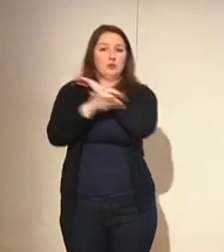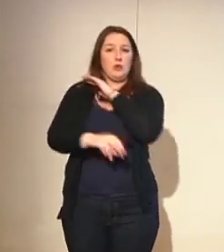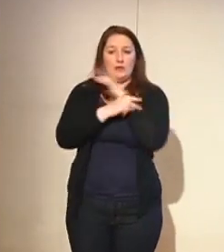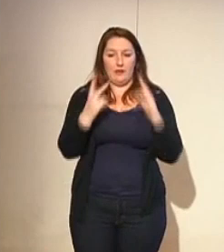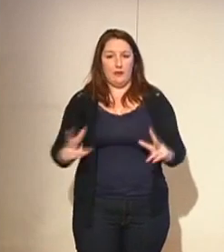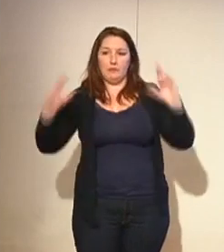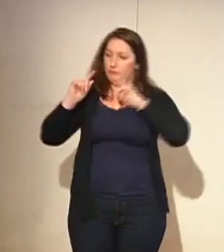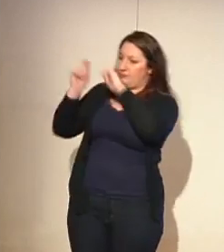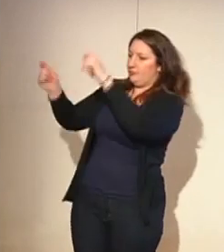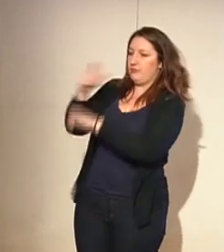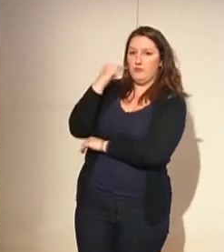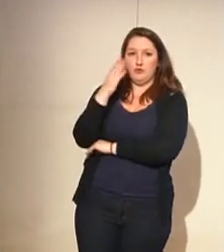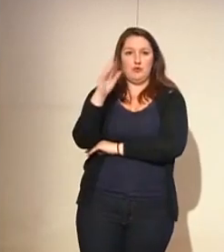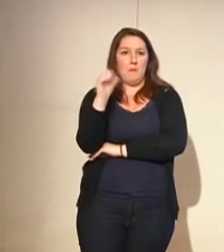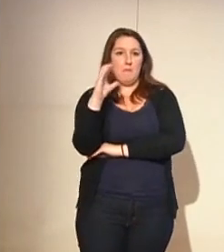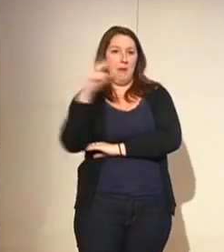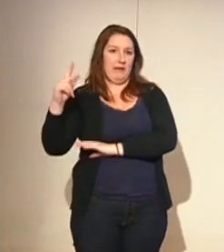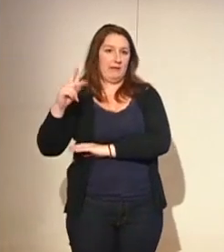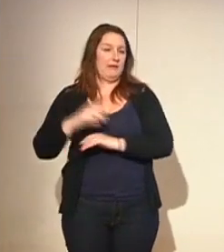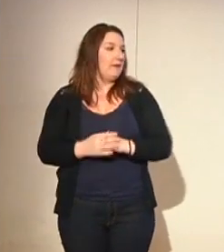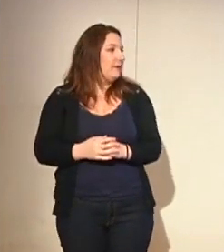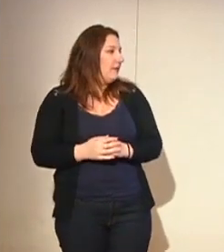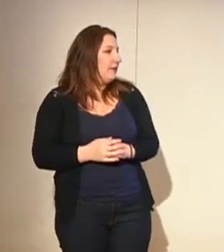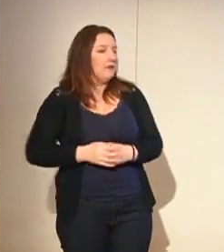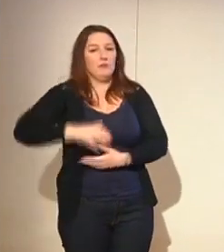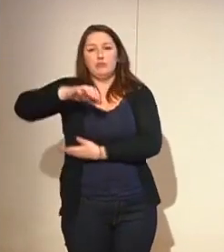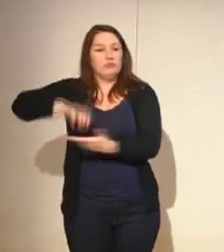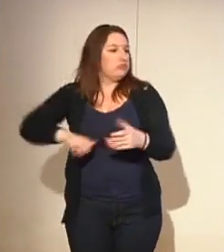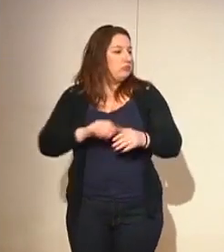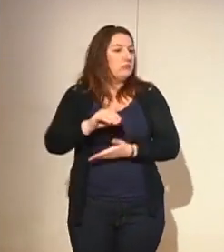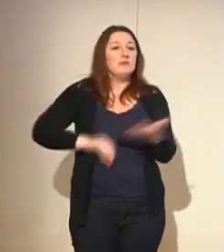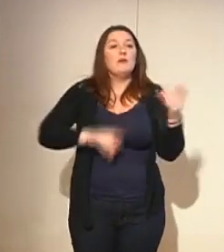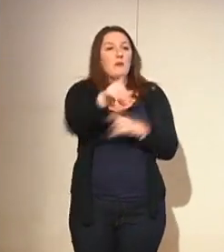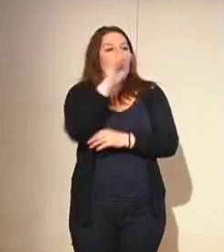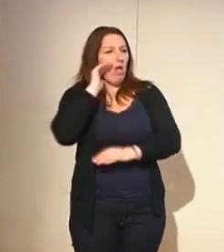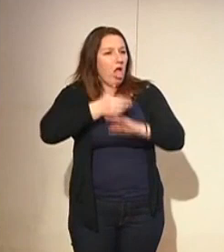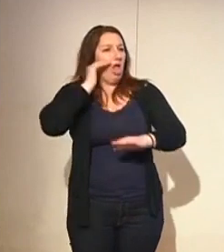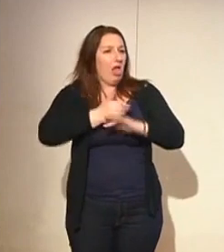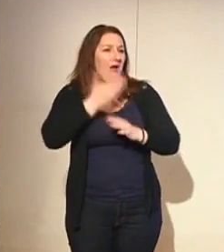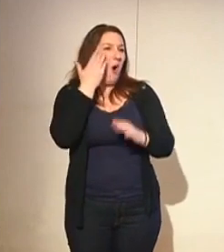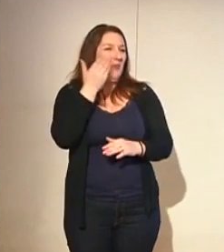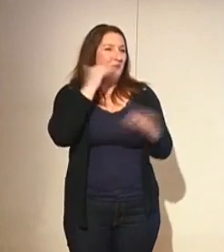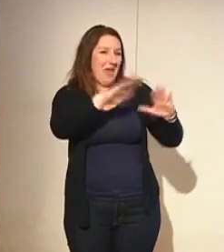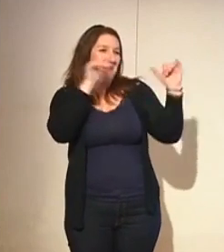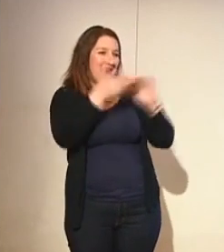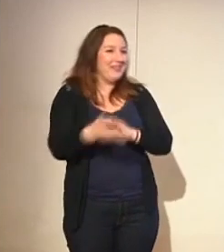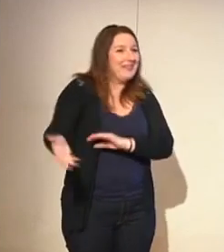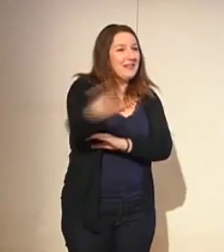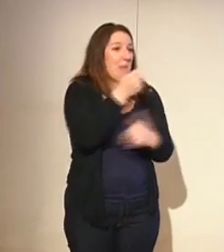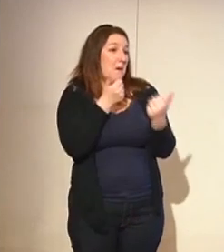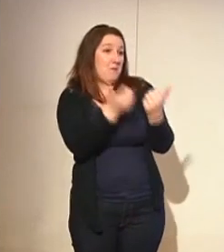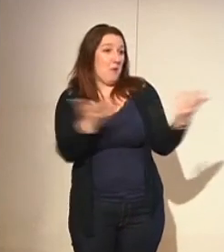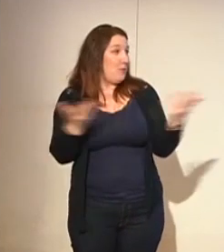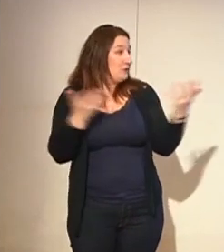Antoine bac donc pour que personne ne s'ennuie au cours de ce mandat donc nous proposons de faire